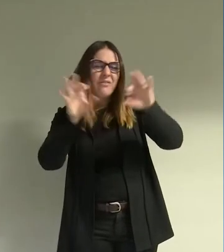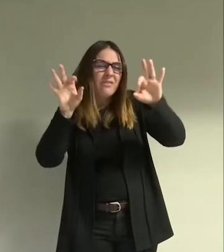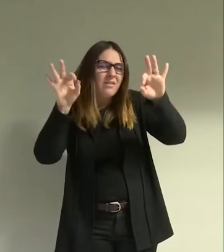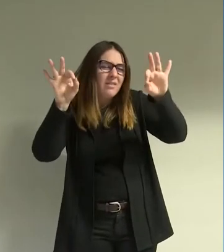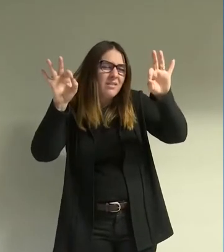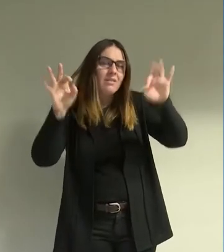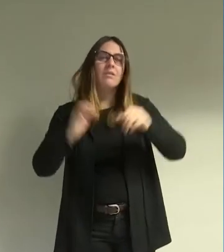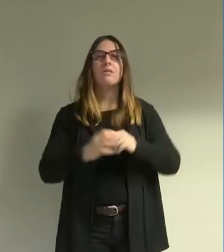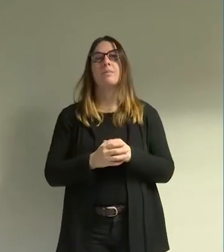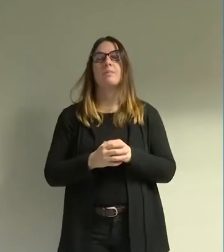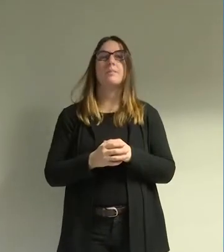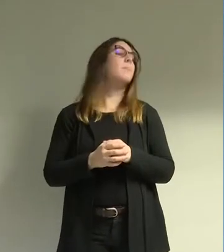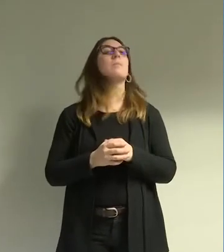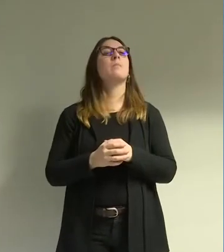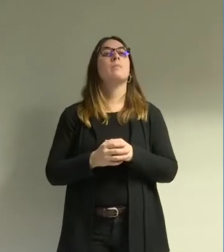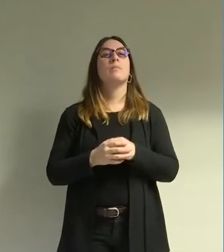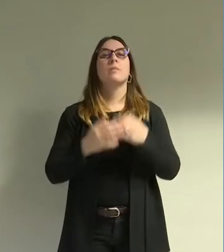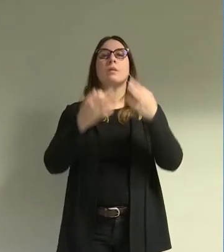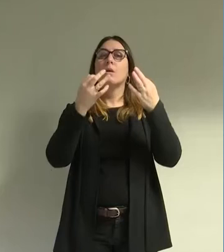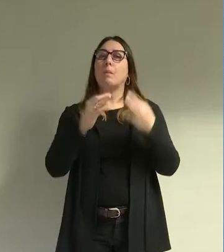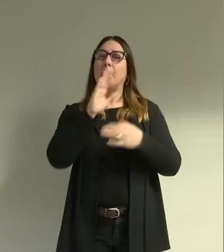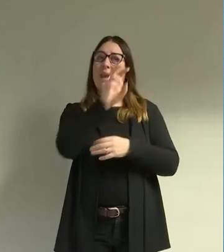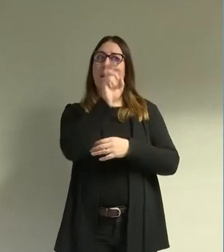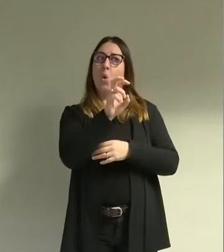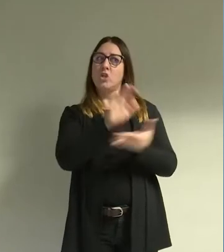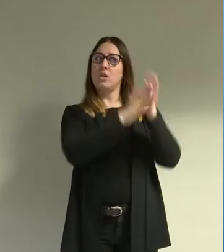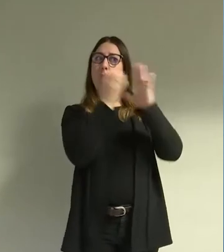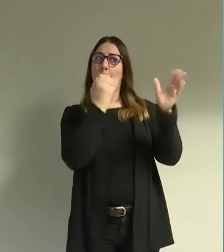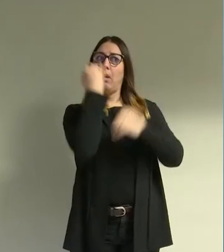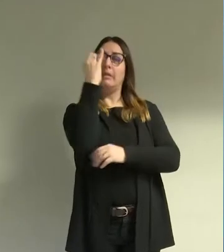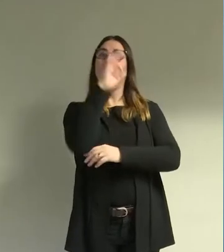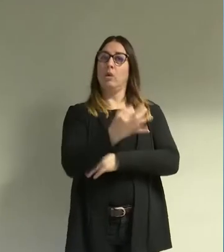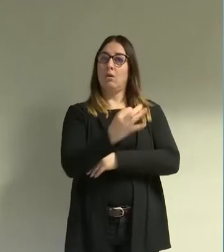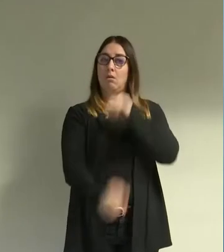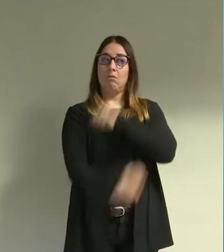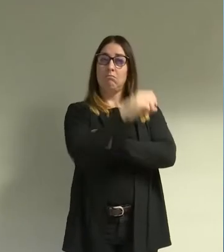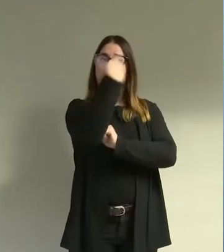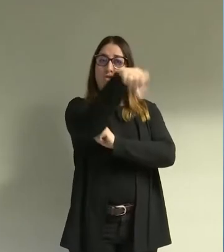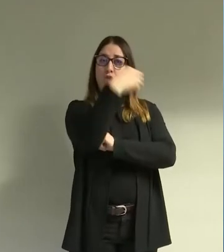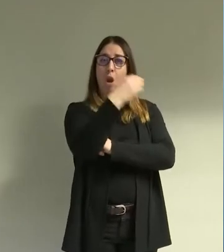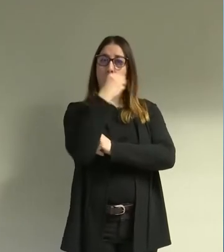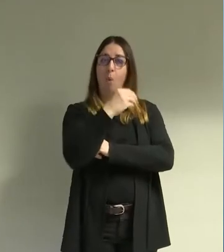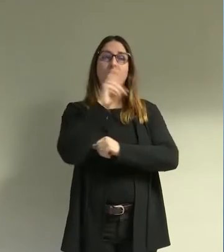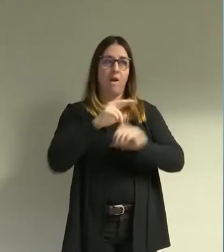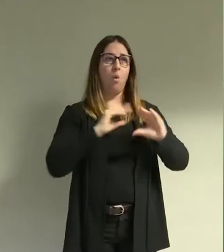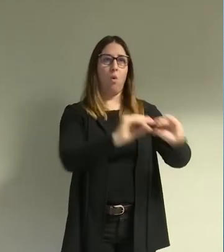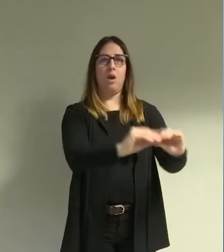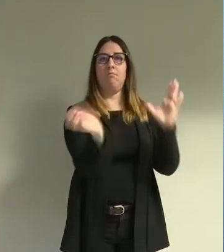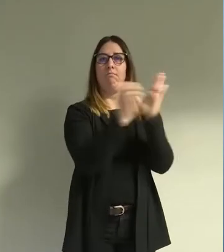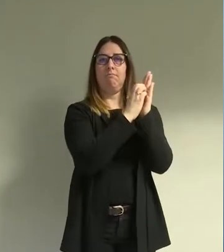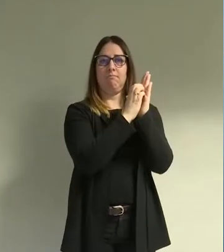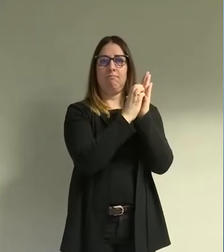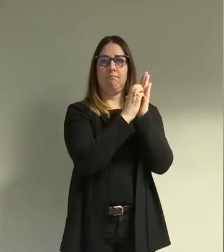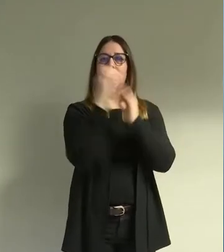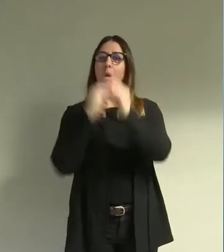la comptabilité écologique wii est une bonne idée c'est d'ailleurs la seule idée concrète de cette délibération déjà présente dans votre